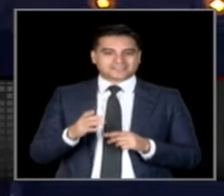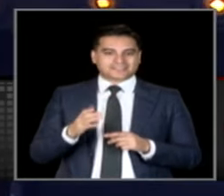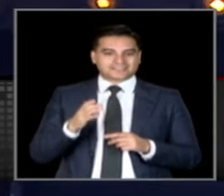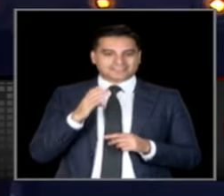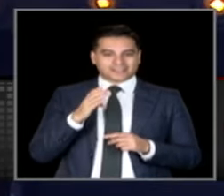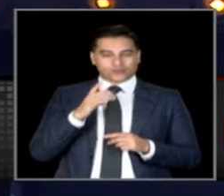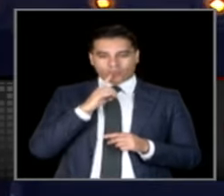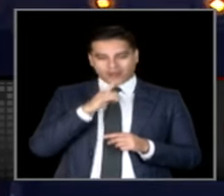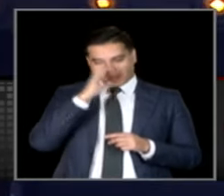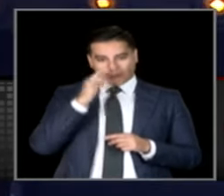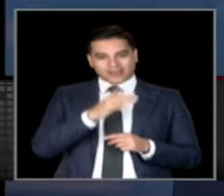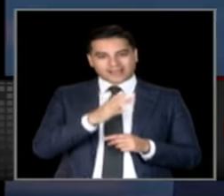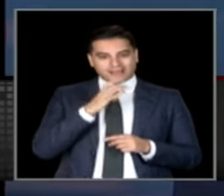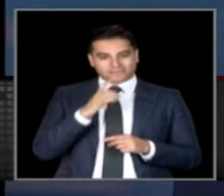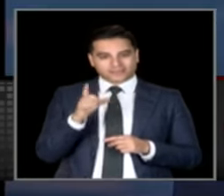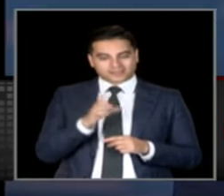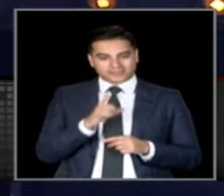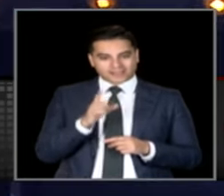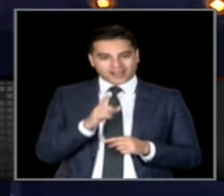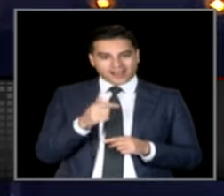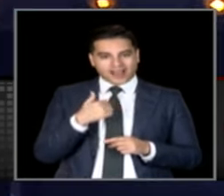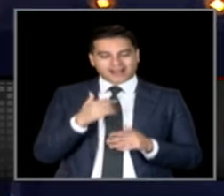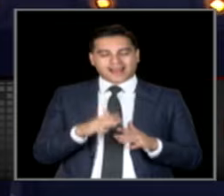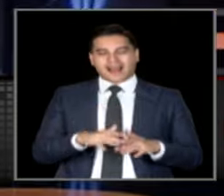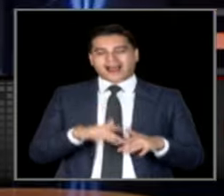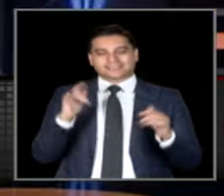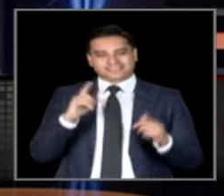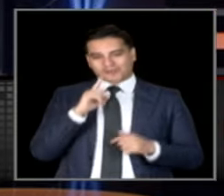تعرفي لو كانت إجابتك صح كنت هعتزل.